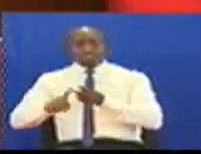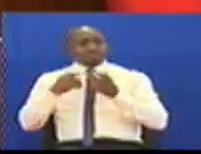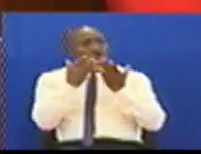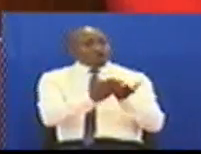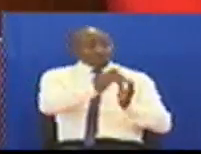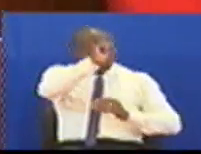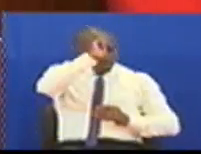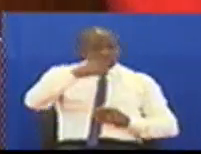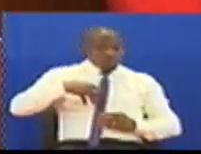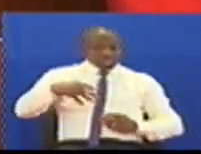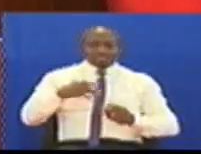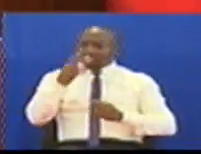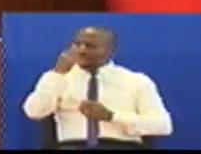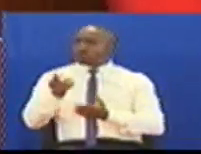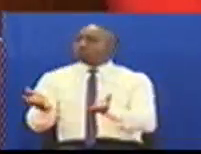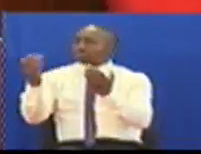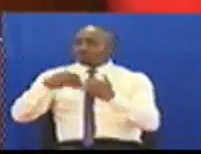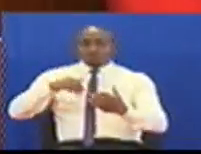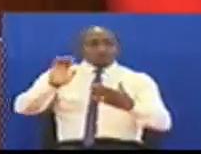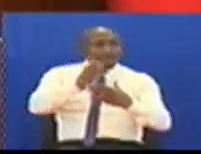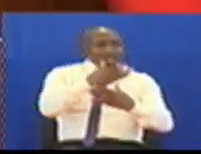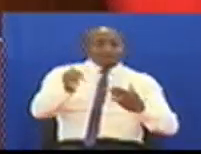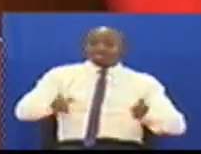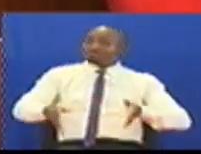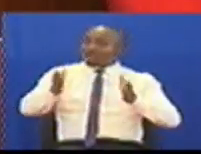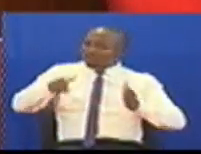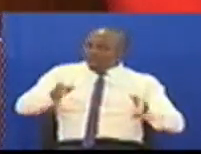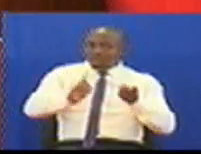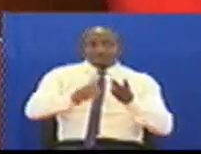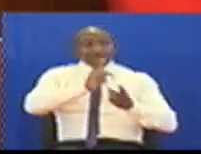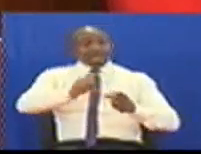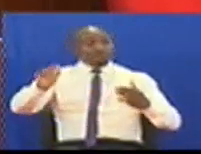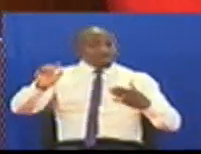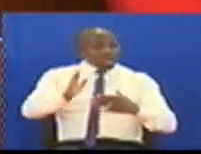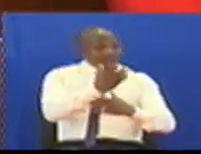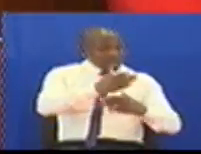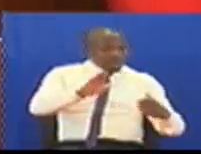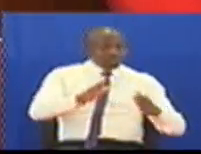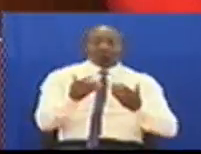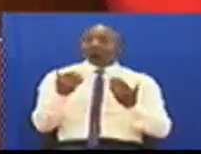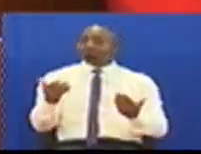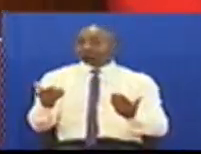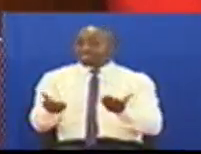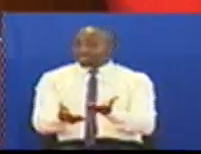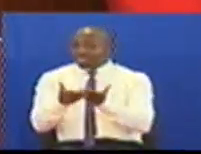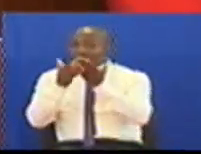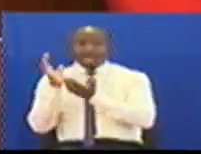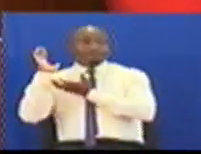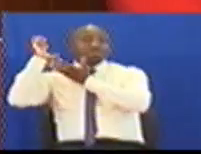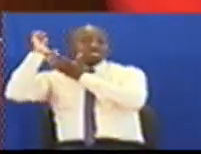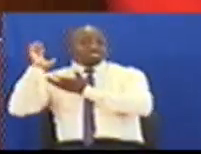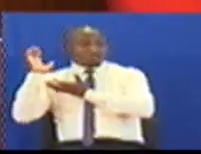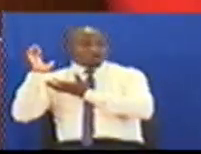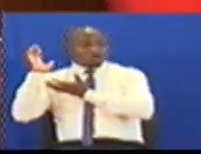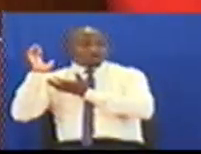aangalie uwezekano wa kukarabati barabara hii. Barabara hii iwapo itakarabatiwa, Mheshimiwa Naibu Spika, basi itawezesha mizigo inayotoka kule